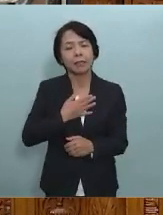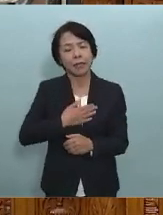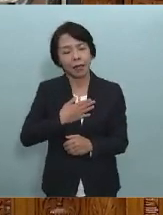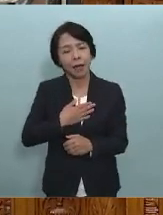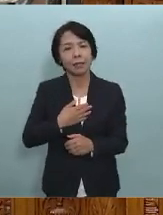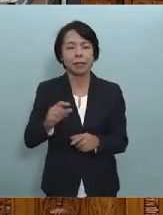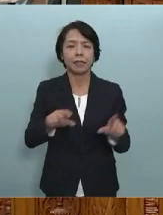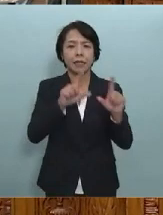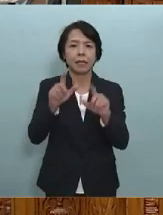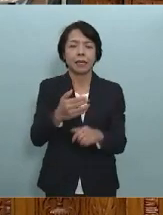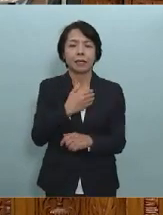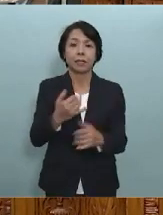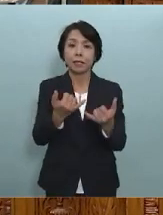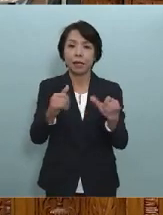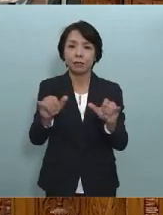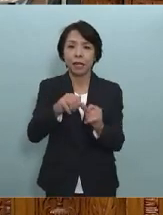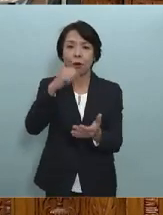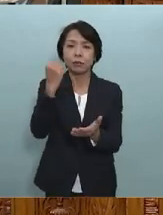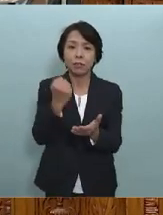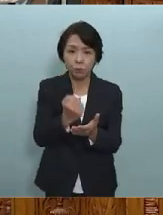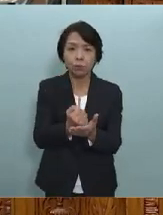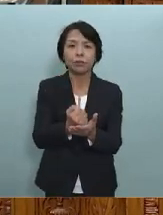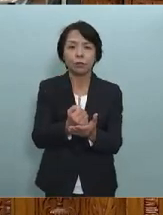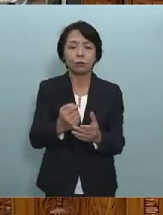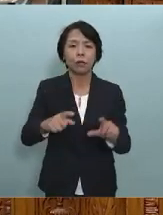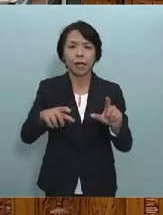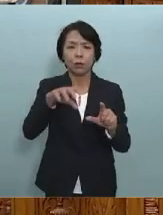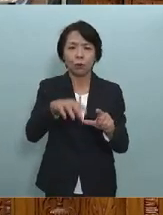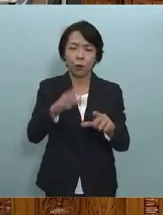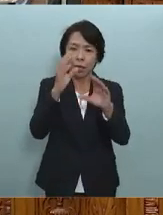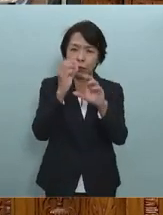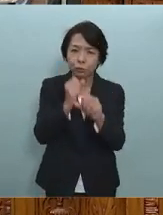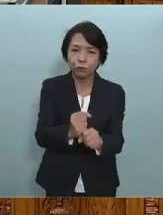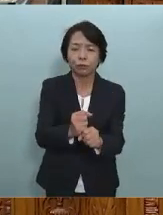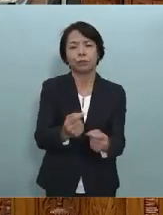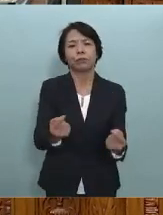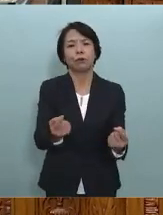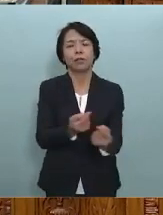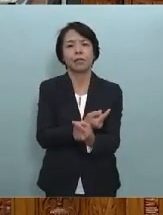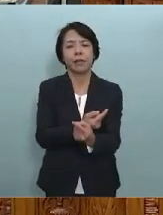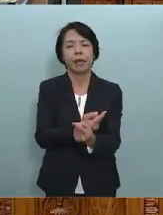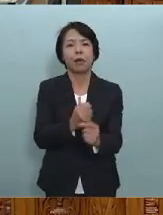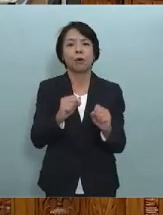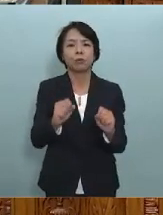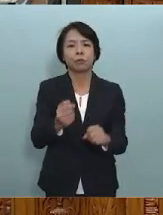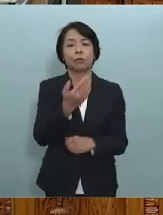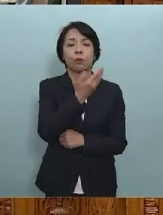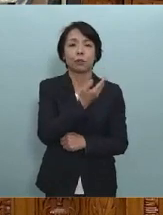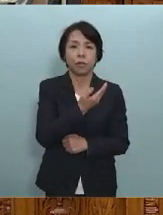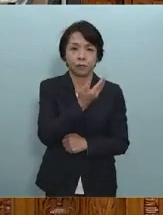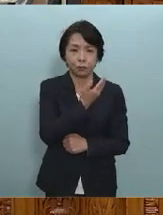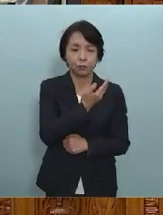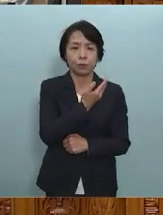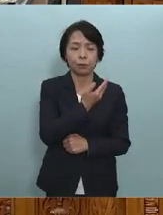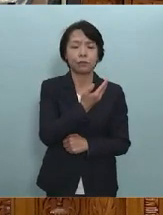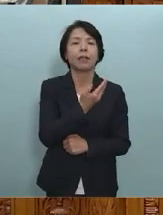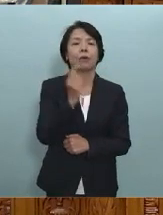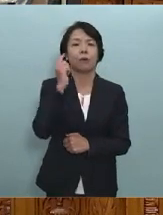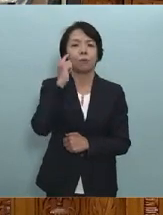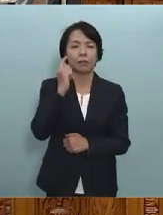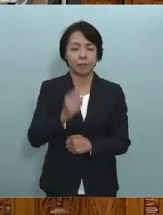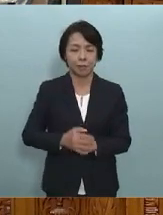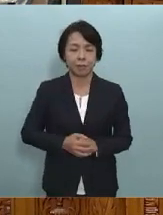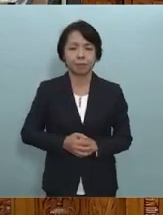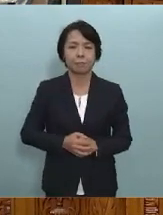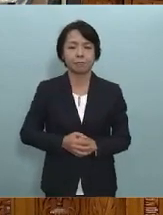実現することで東京県への過度な一極集中の是正を図っていくことが重要なことえこれは言までもあり